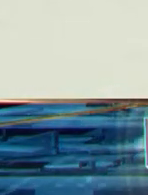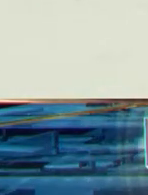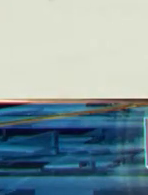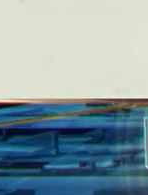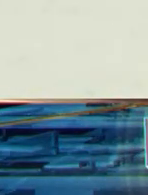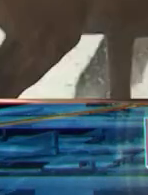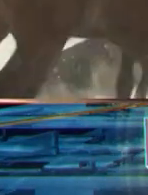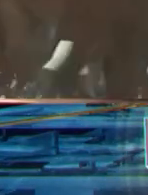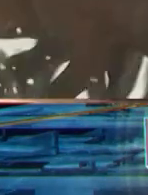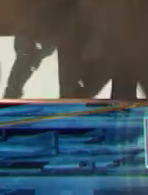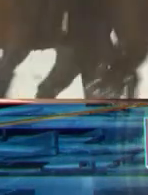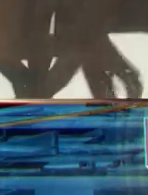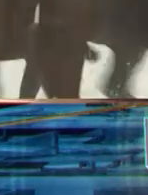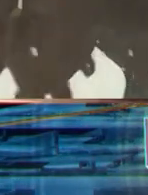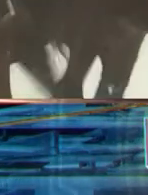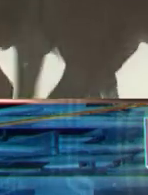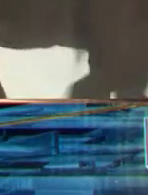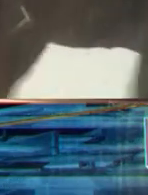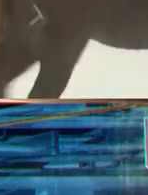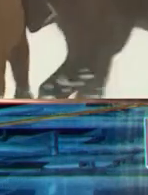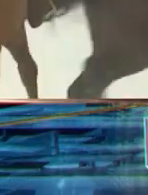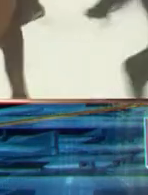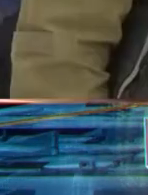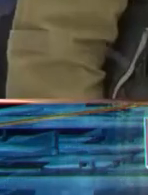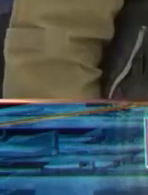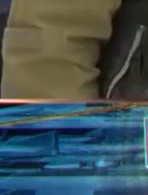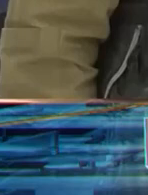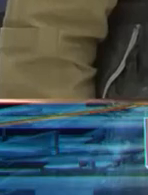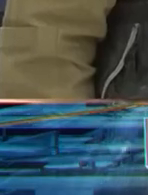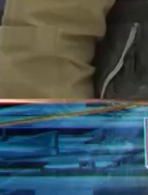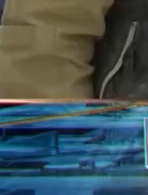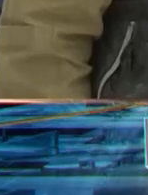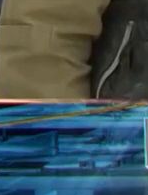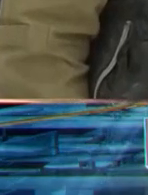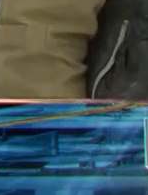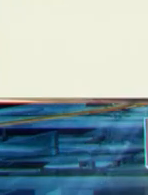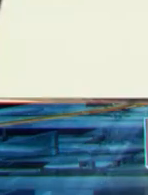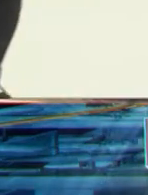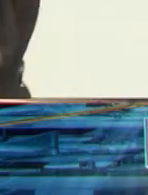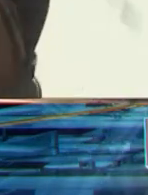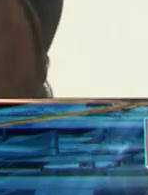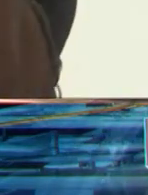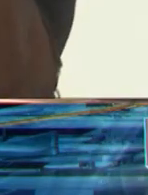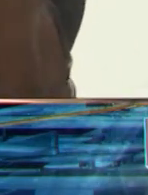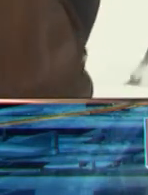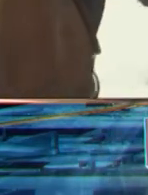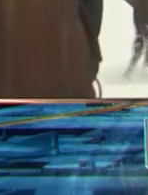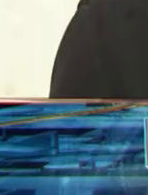Ұлттық ойын арқылы ұрпақ сабақтастығы үзілмейді. Жамбыл ауданының Сарыбай би ауылында 12 команда қатысқан көкпар тартыс